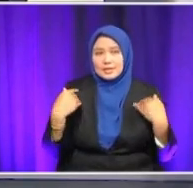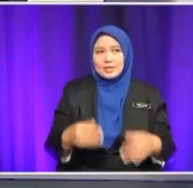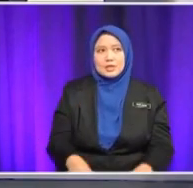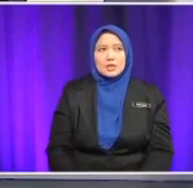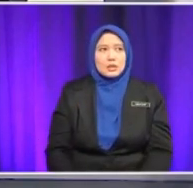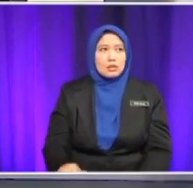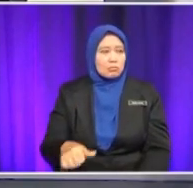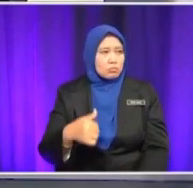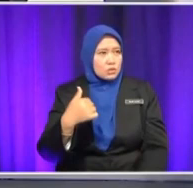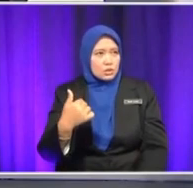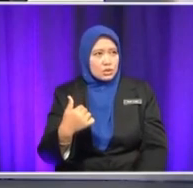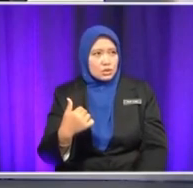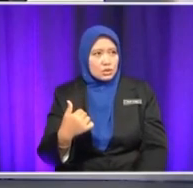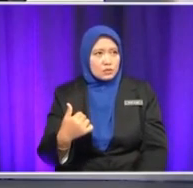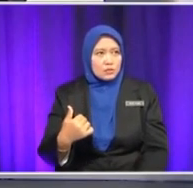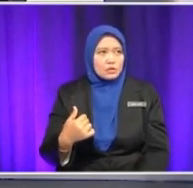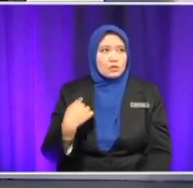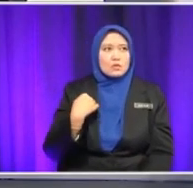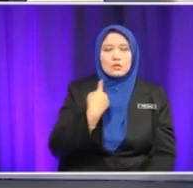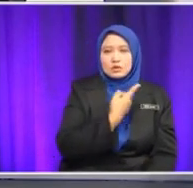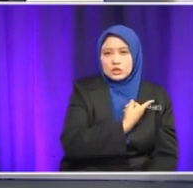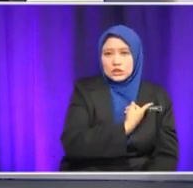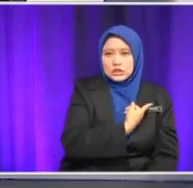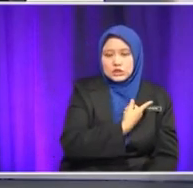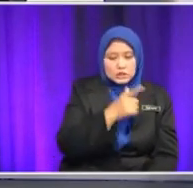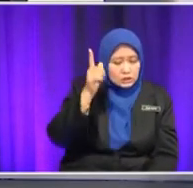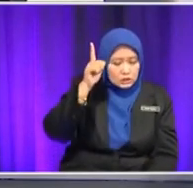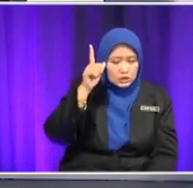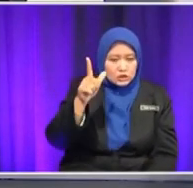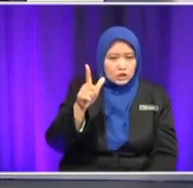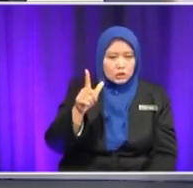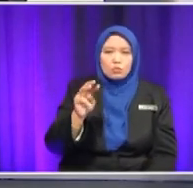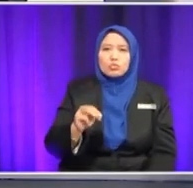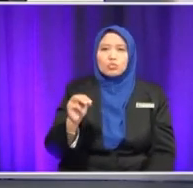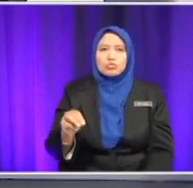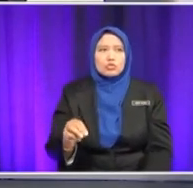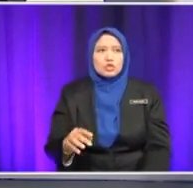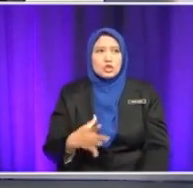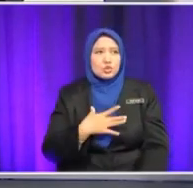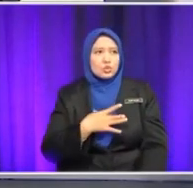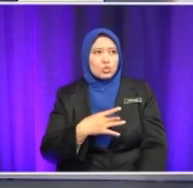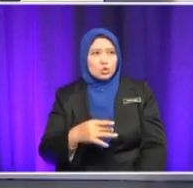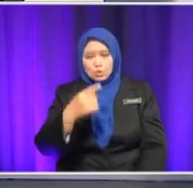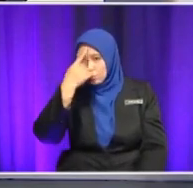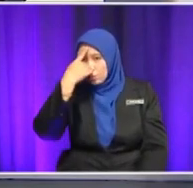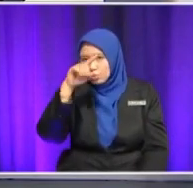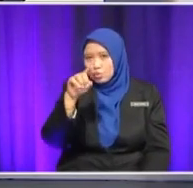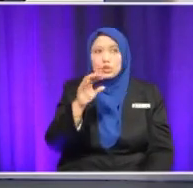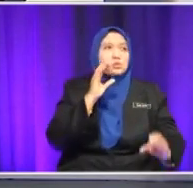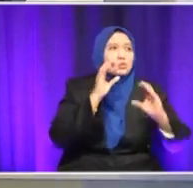penilaian dia bagus itu memang dia dia bahkan untuk dia berpidato kawan-kawan berpidato